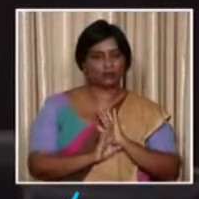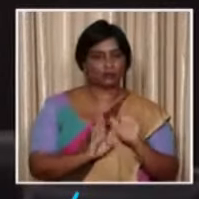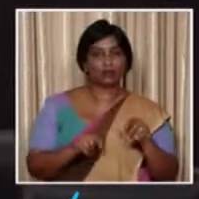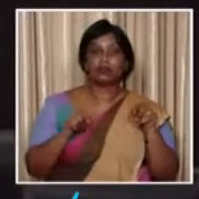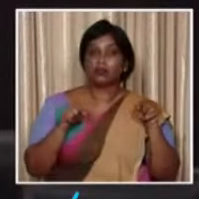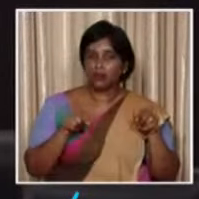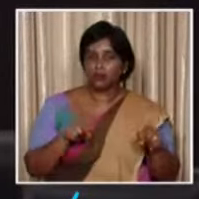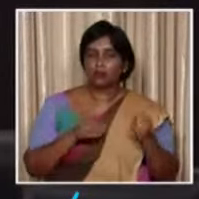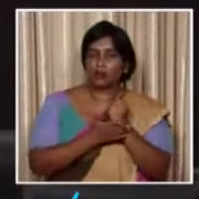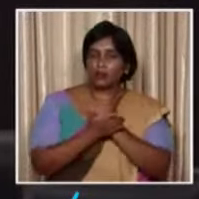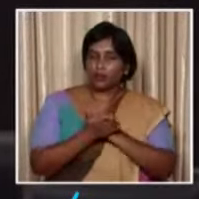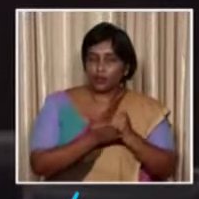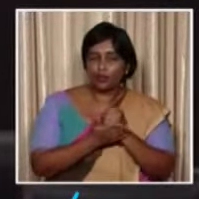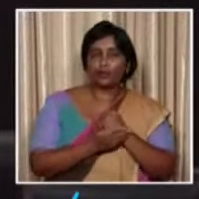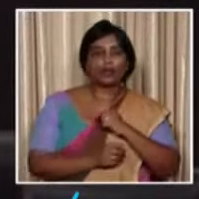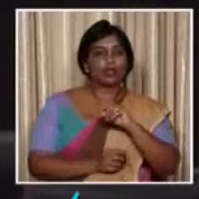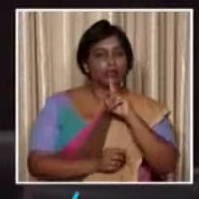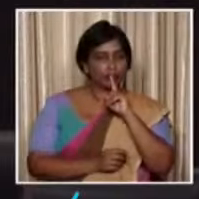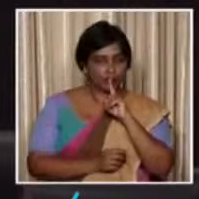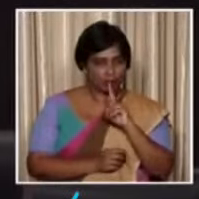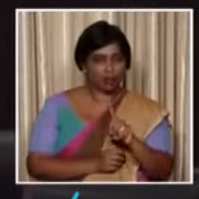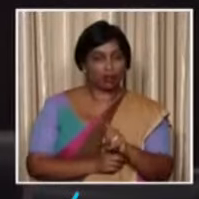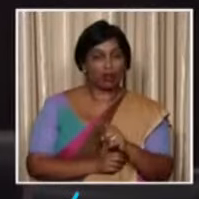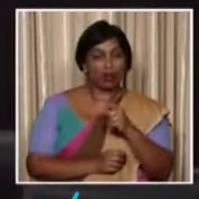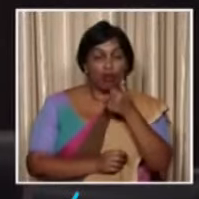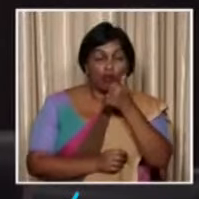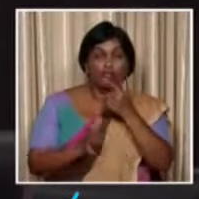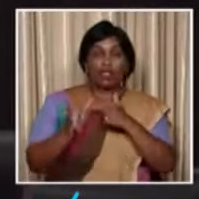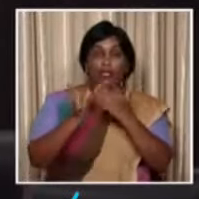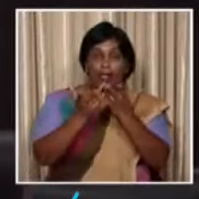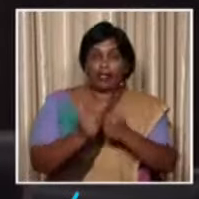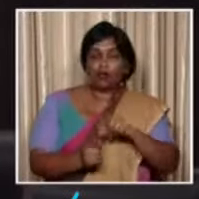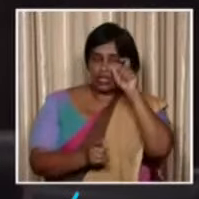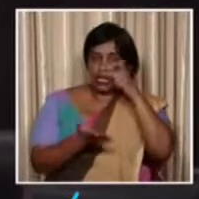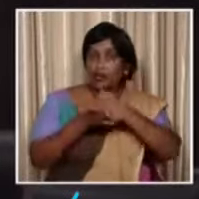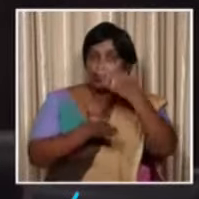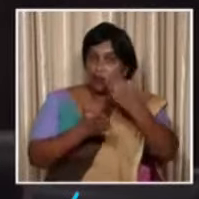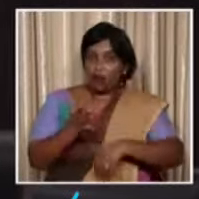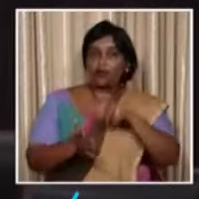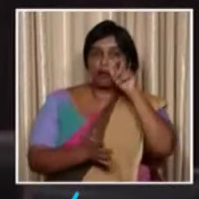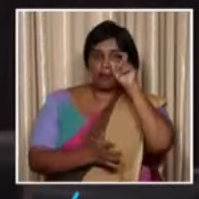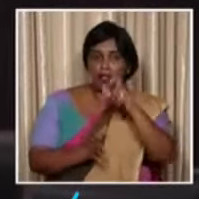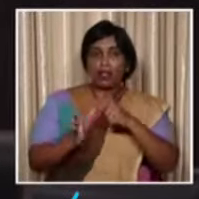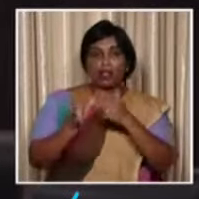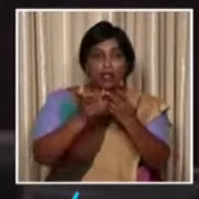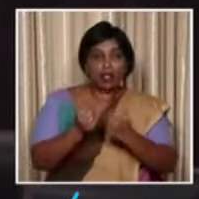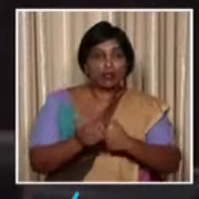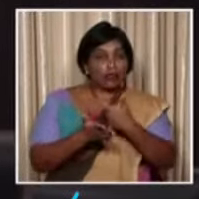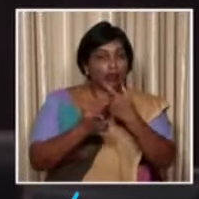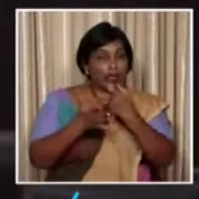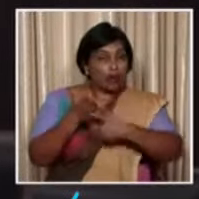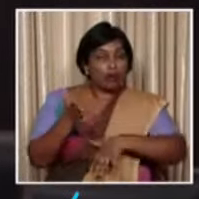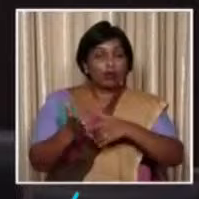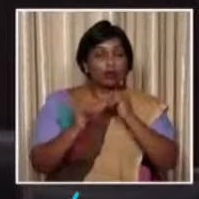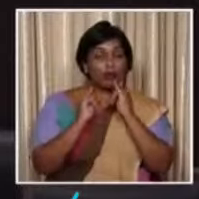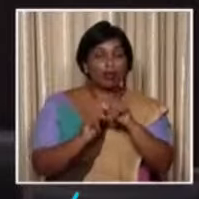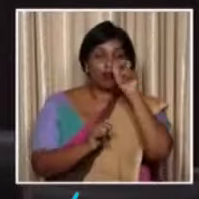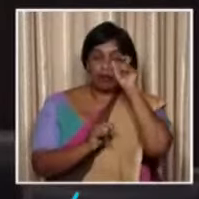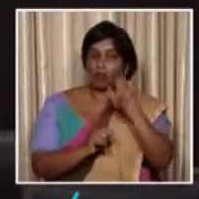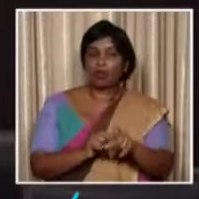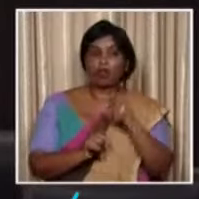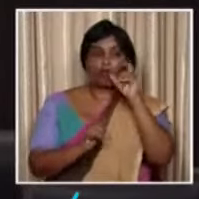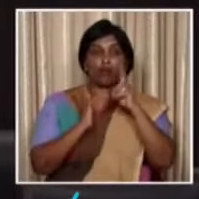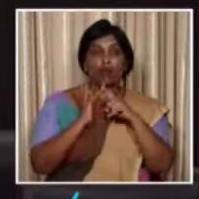මේ හැම දෙයක්ම මම කිව්වේ බලන්න විගණන වාර්තාව විගණන වාර්තාවේ දූෂණ බලන්න ඊට කලින්